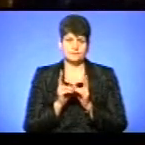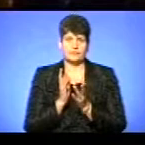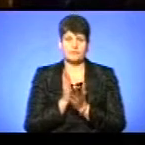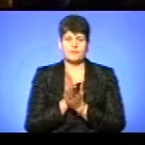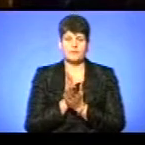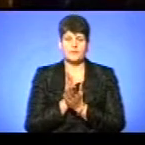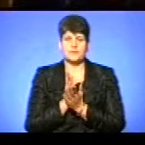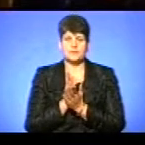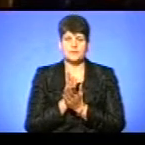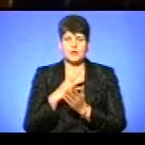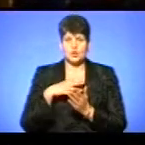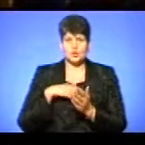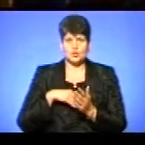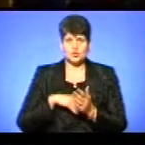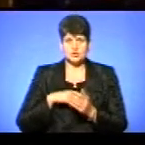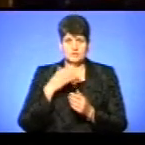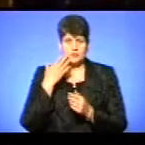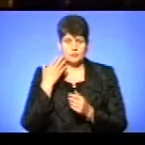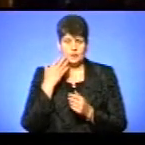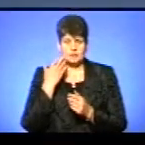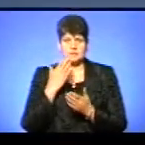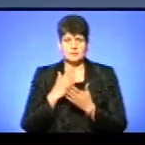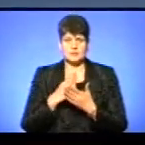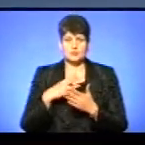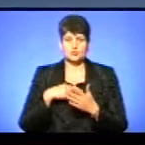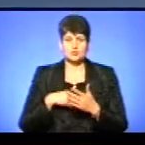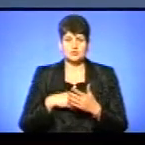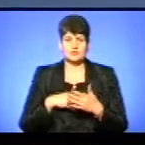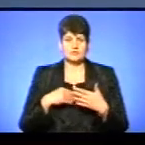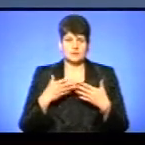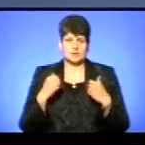мати душевне полегшення, мати душевну розраду.